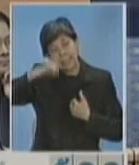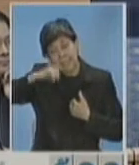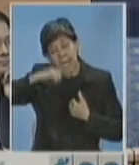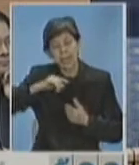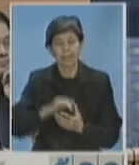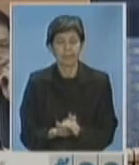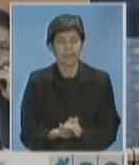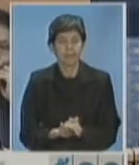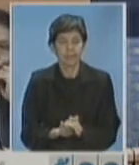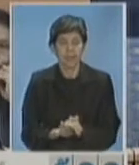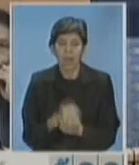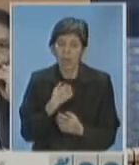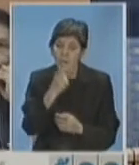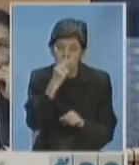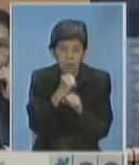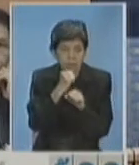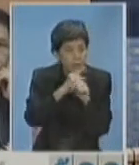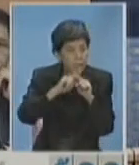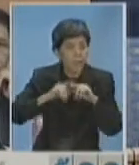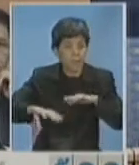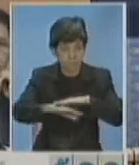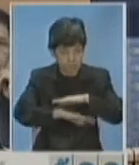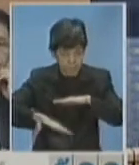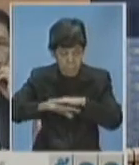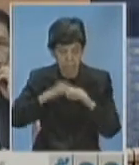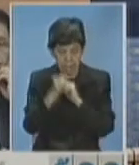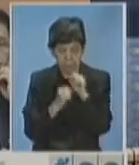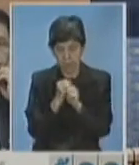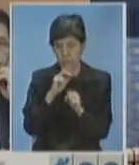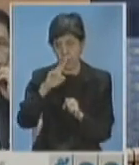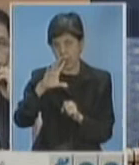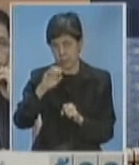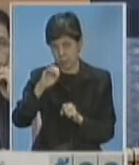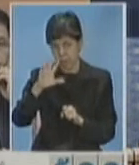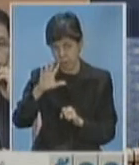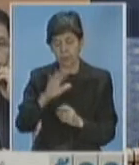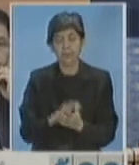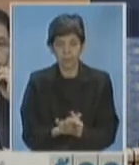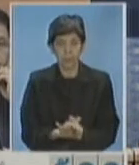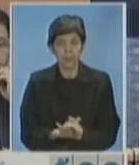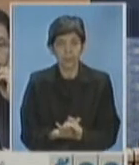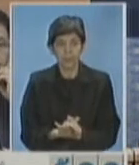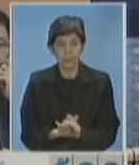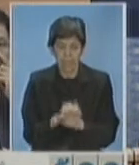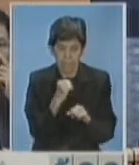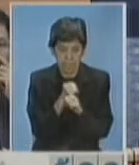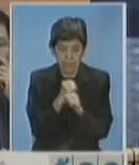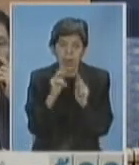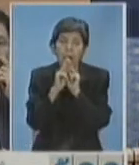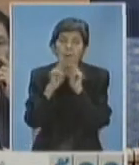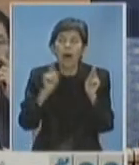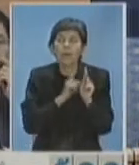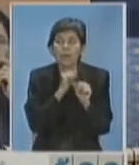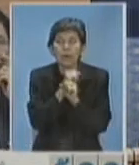ทจากข้อมูลความจำเป็นพื้นฐานปี255ซึ่งจัดทำโดยคณะกรรม